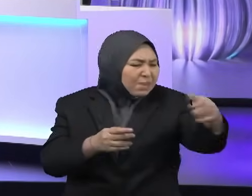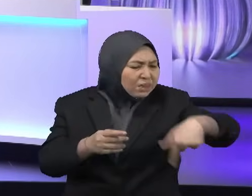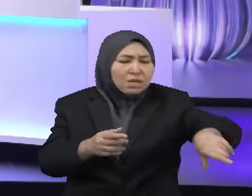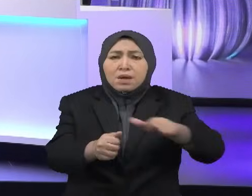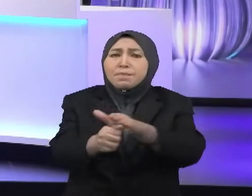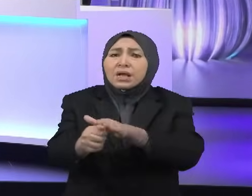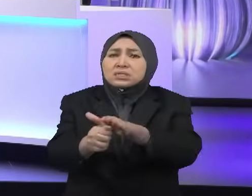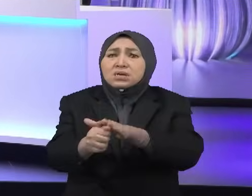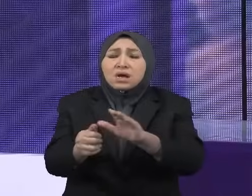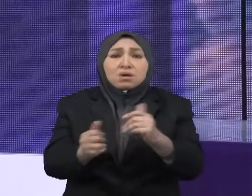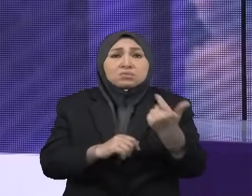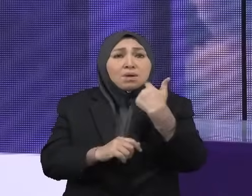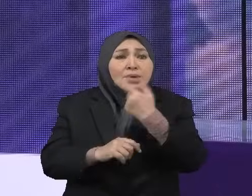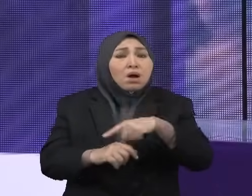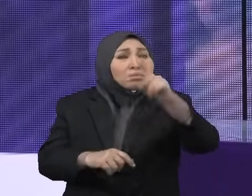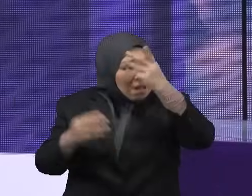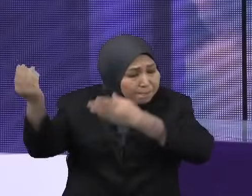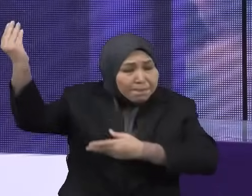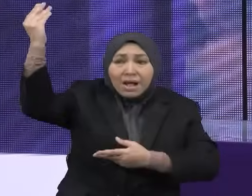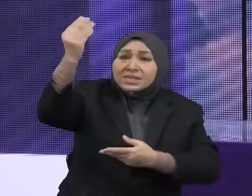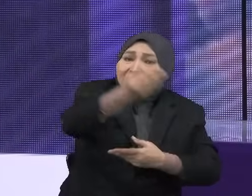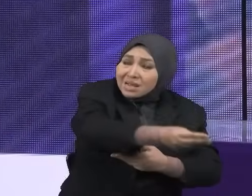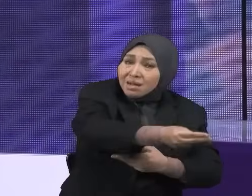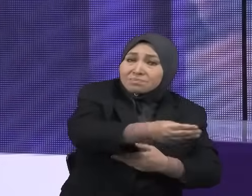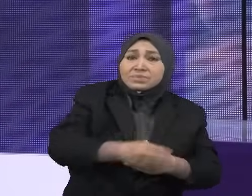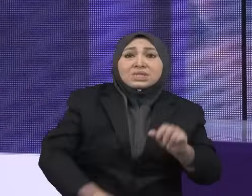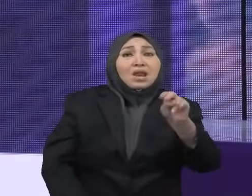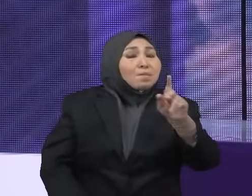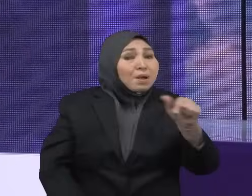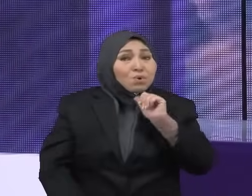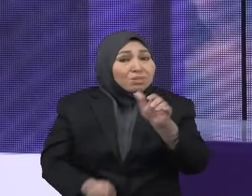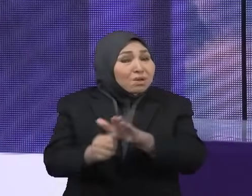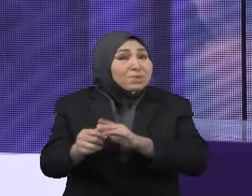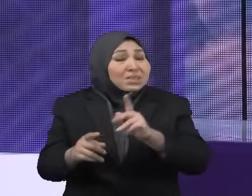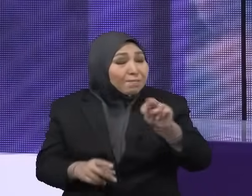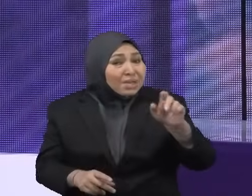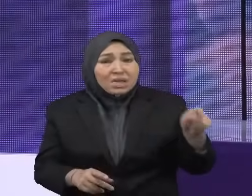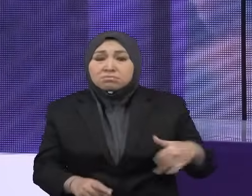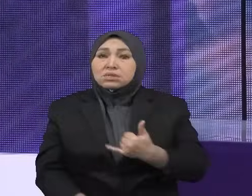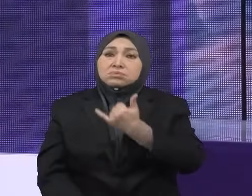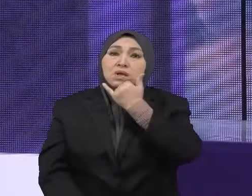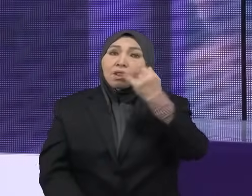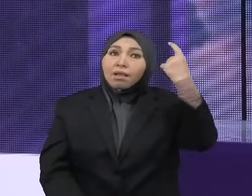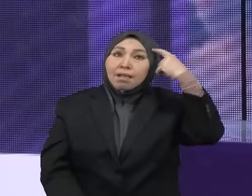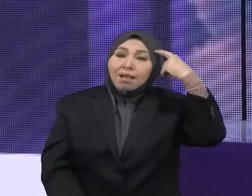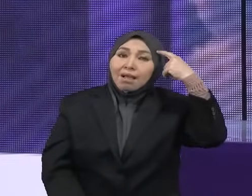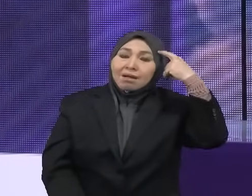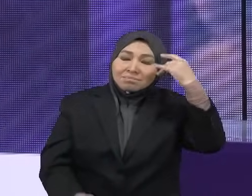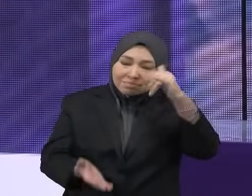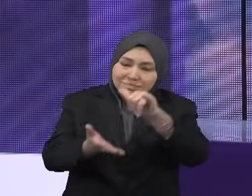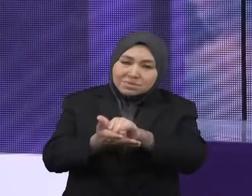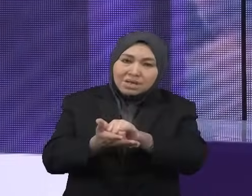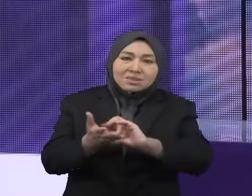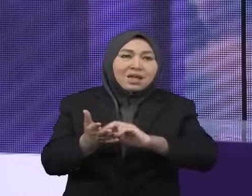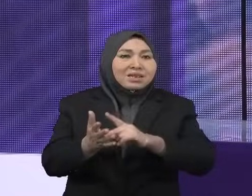Mereka dimanjakan oleh siapa? Allah bagi nikmat bukan untuk memanjakan mereka, tetapi nikmat itu disalah tanggapi bahawa